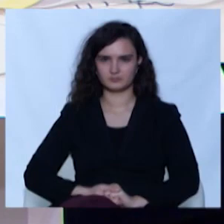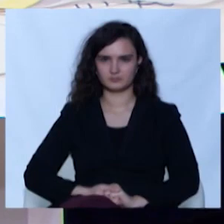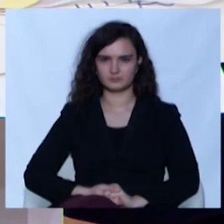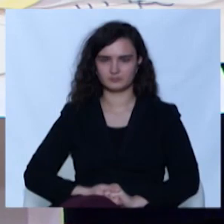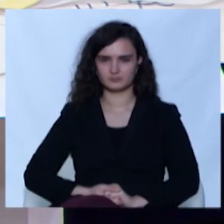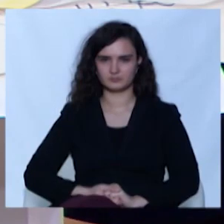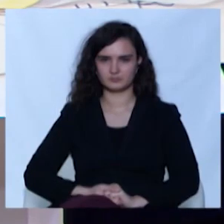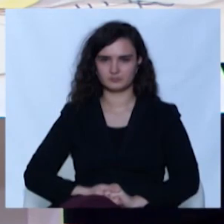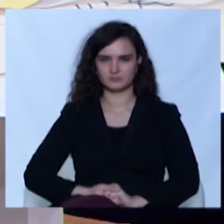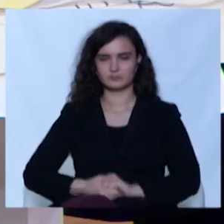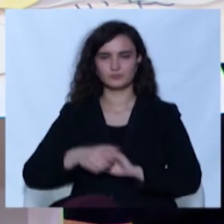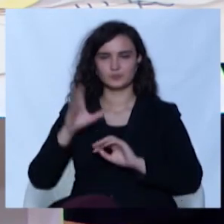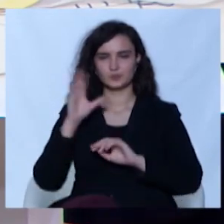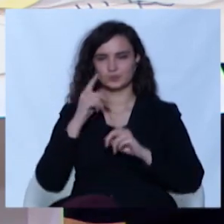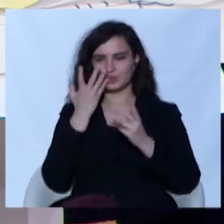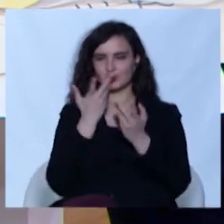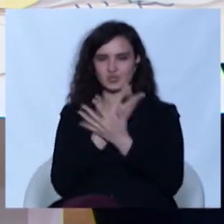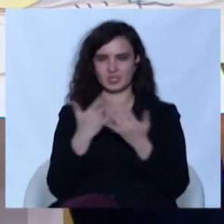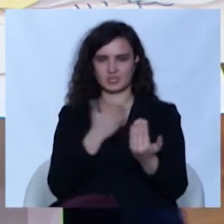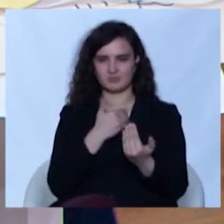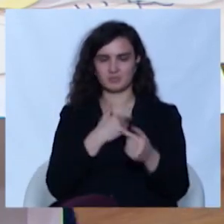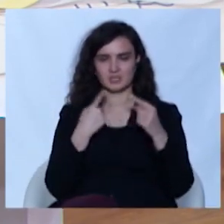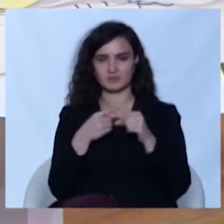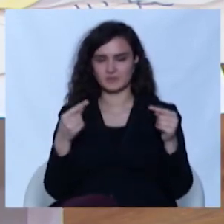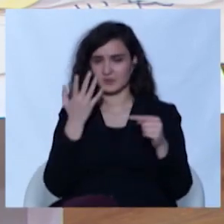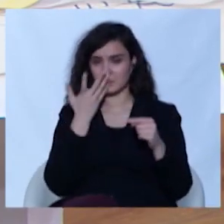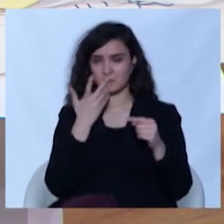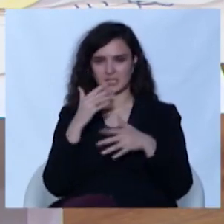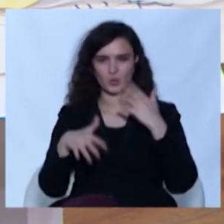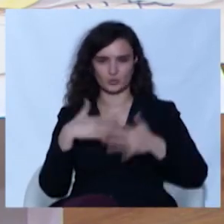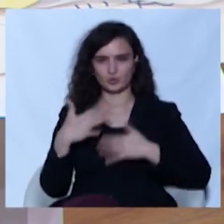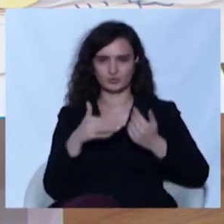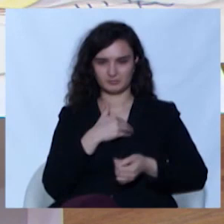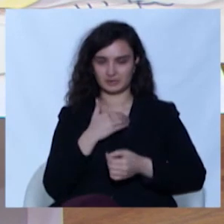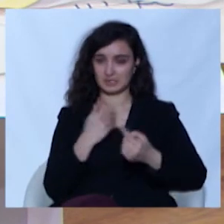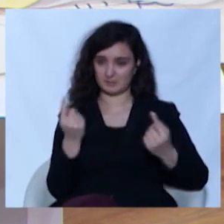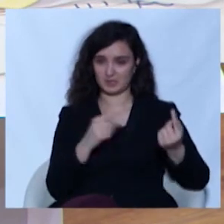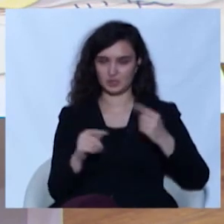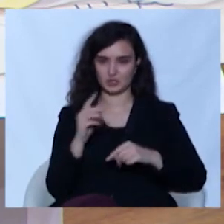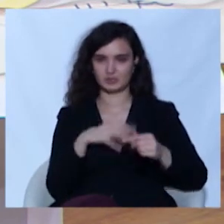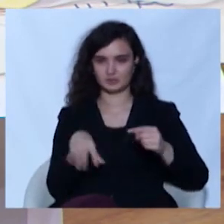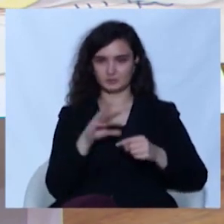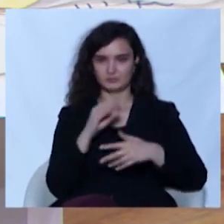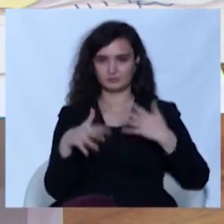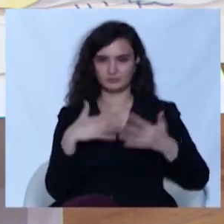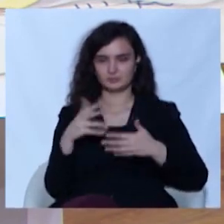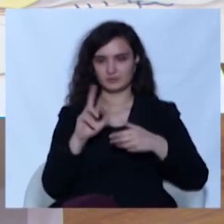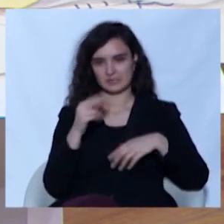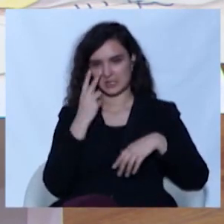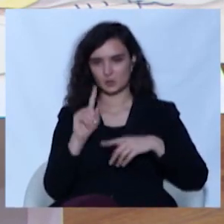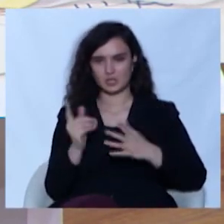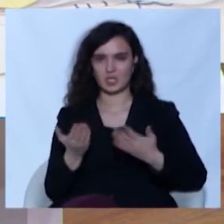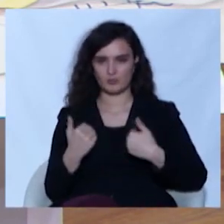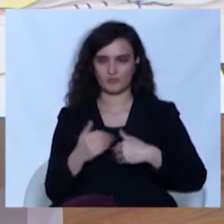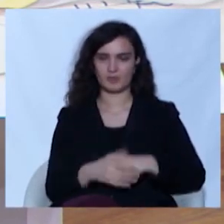Цитрогор миндера суч религос. Схода схопере биаури от миндера тванечета. Нахот